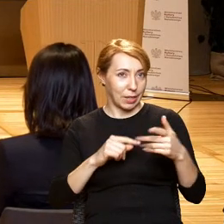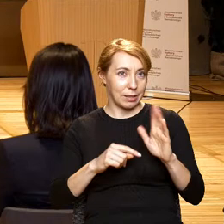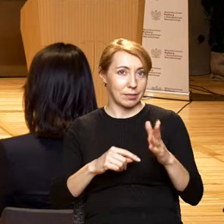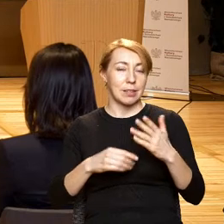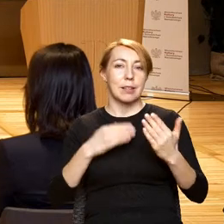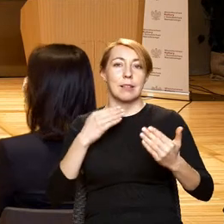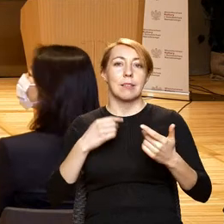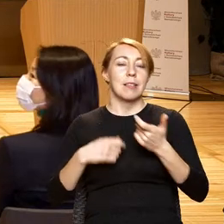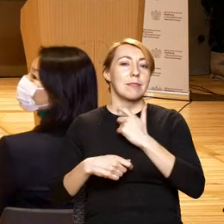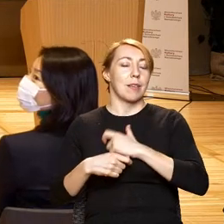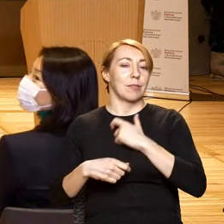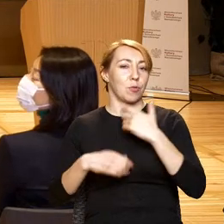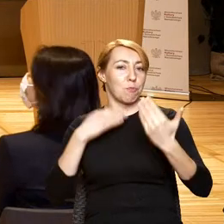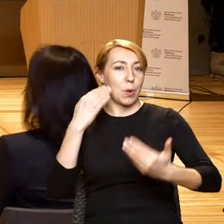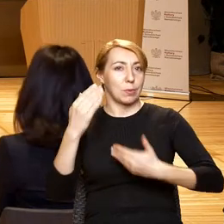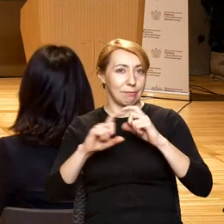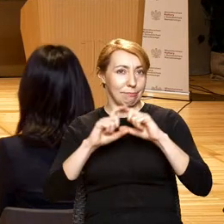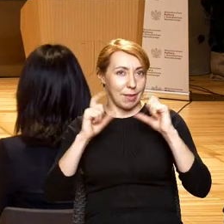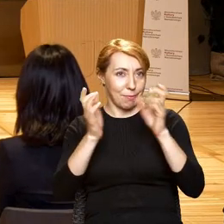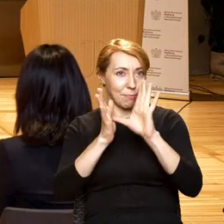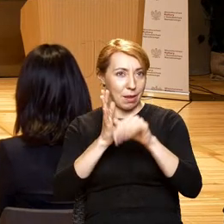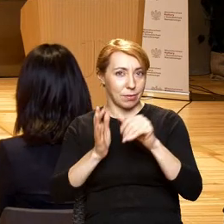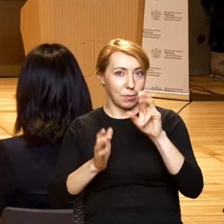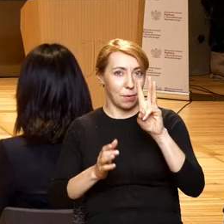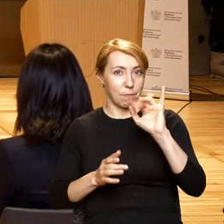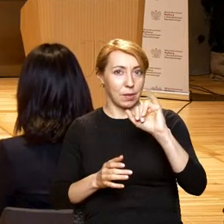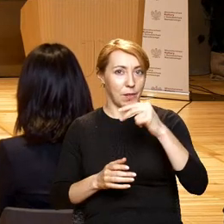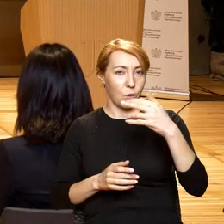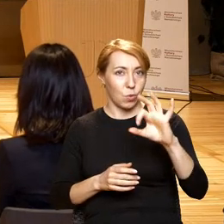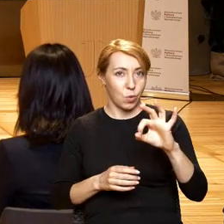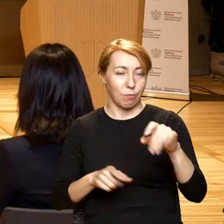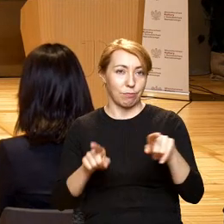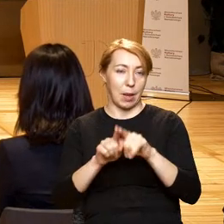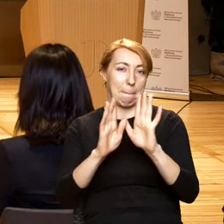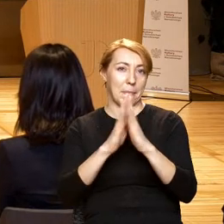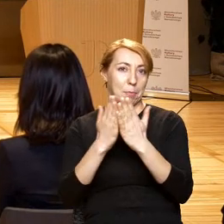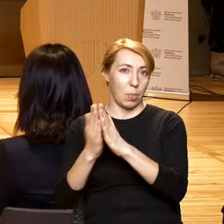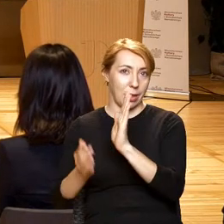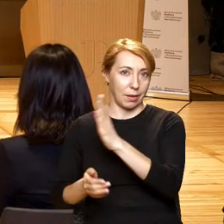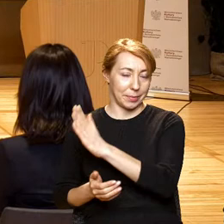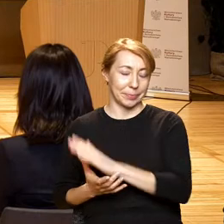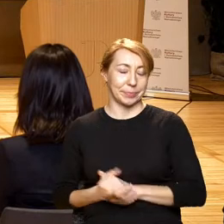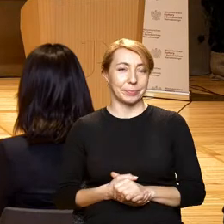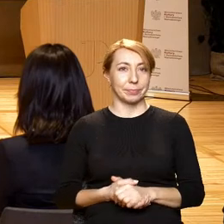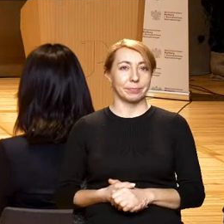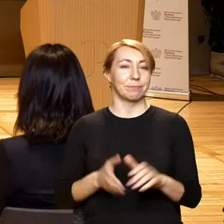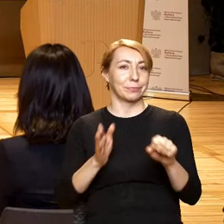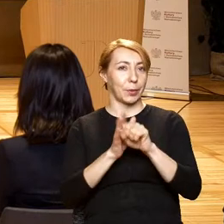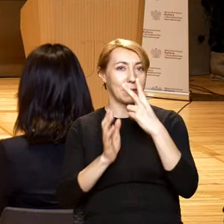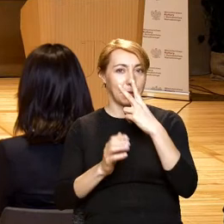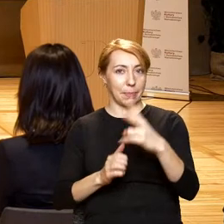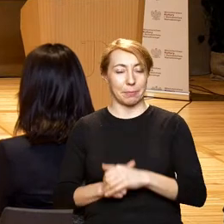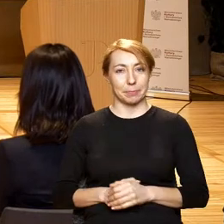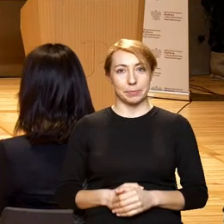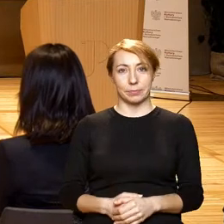całe Wilno i Bibliotekę Wróblewskich. Dziękujemy dyrektorze. Do widzenia. Do widzenia.